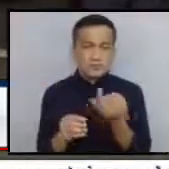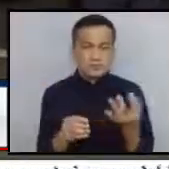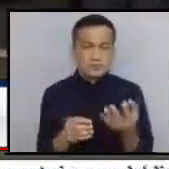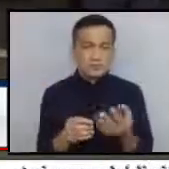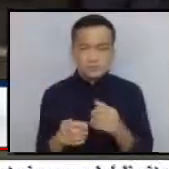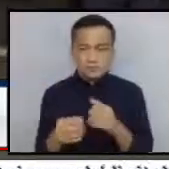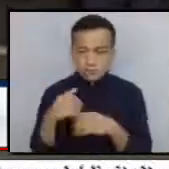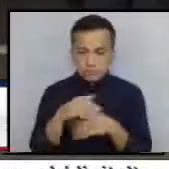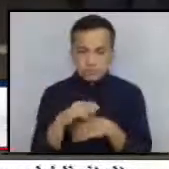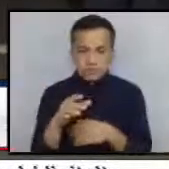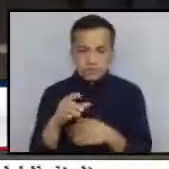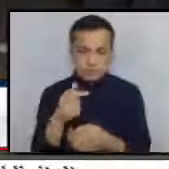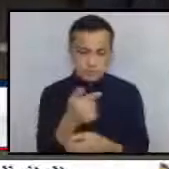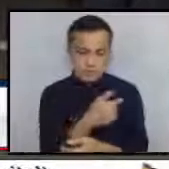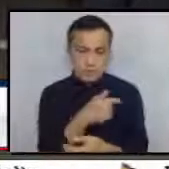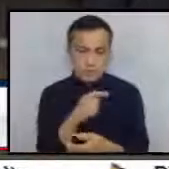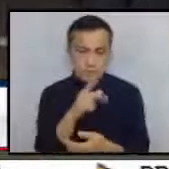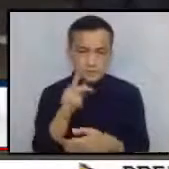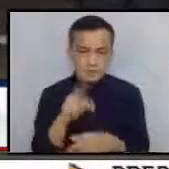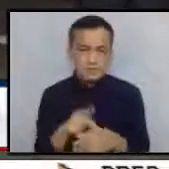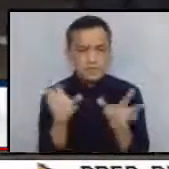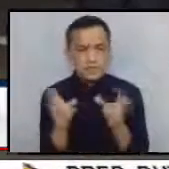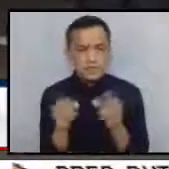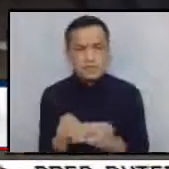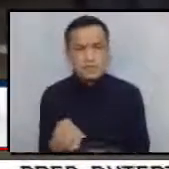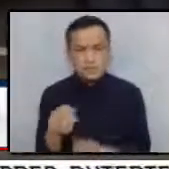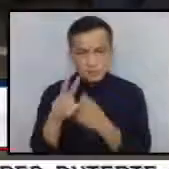bakuna sa Pilipinas ay nasa